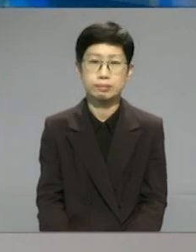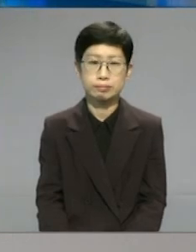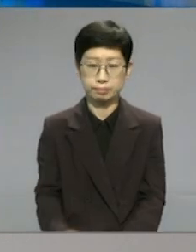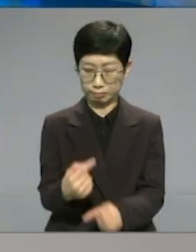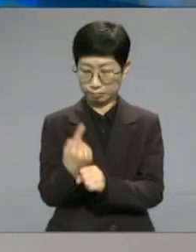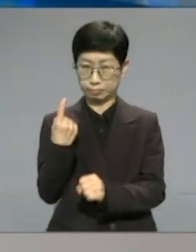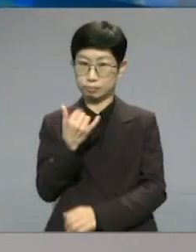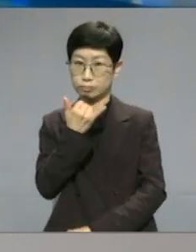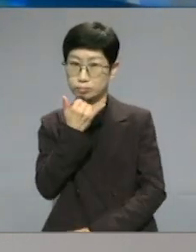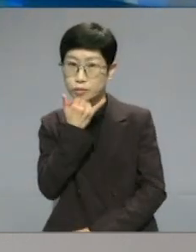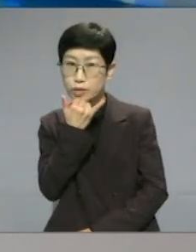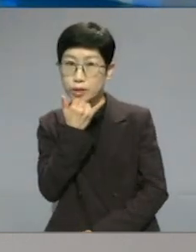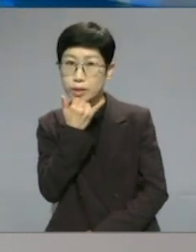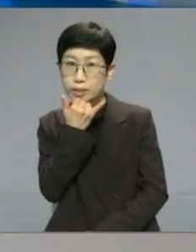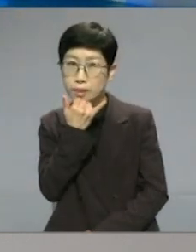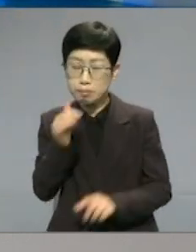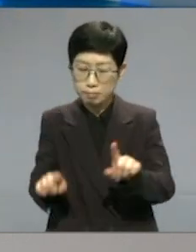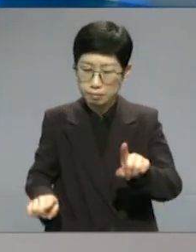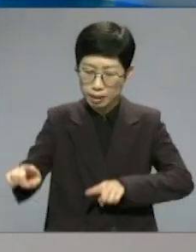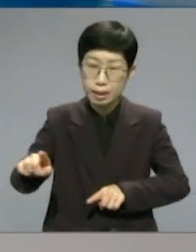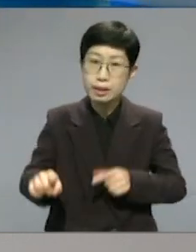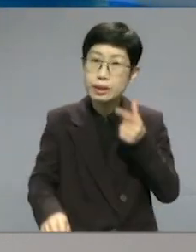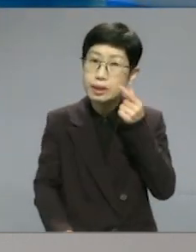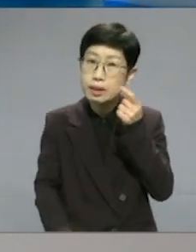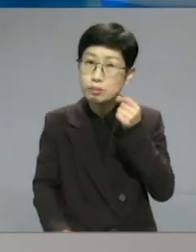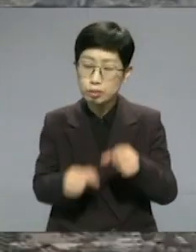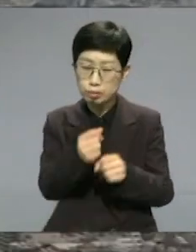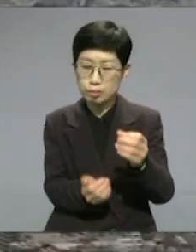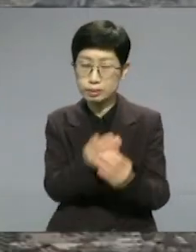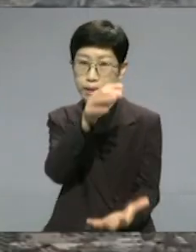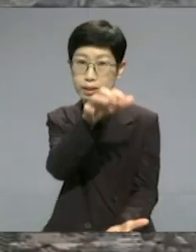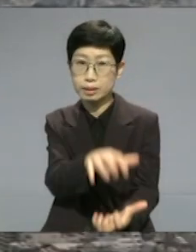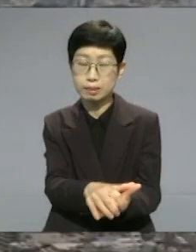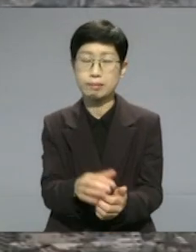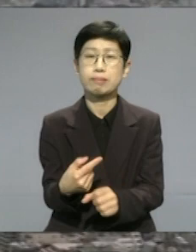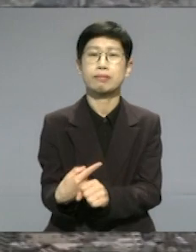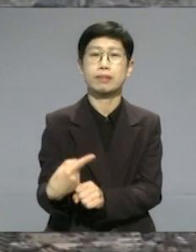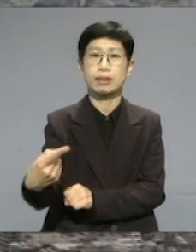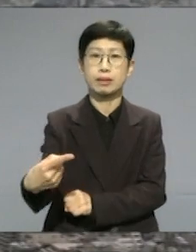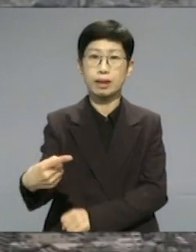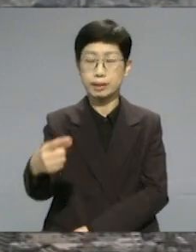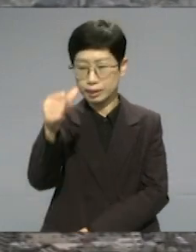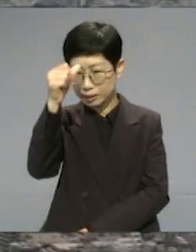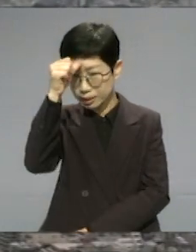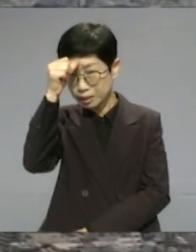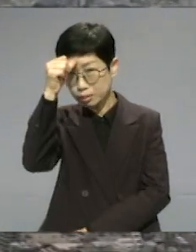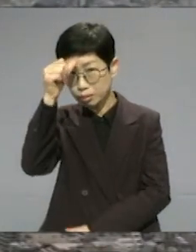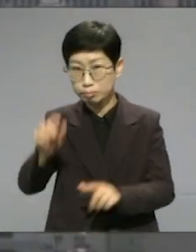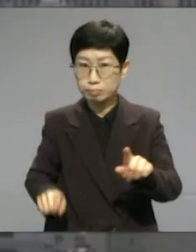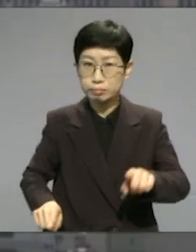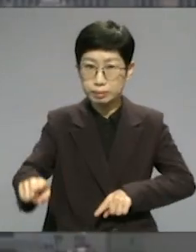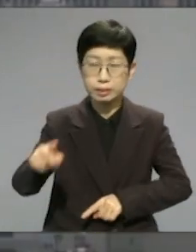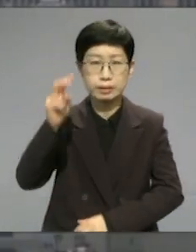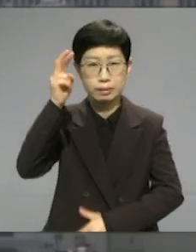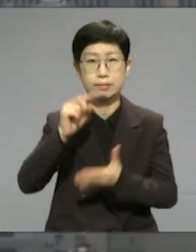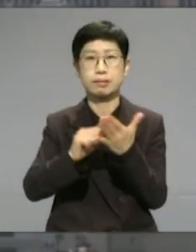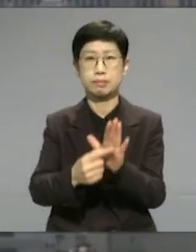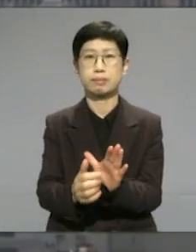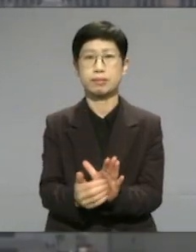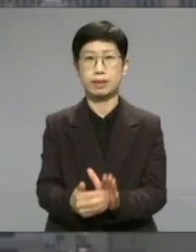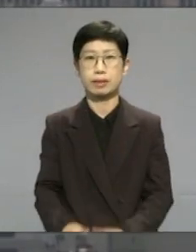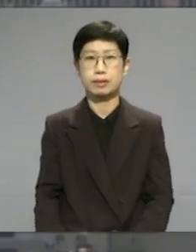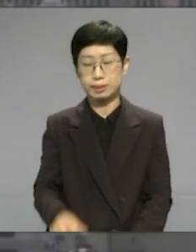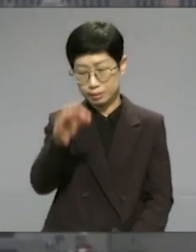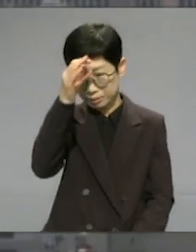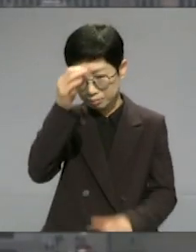지난해 독일에 역전당한 일본의 국내 총생산 GDP 규모가 내년에는 인도에도 밀릴 것으로 전망됐습니다 국제